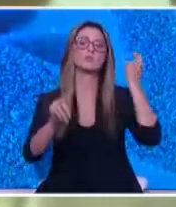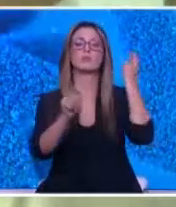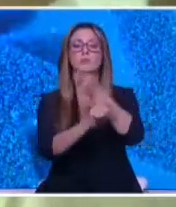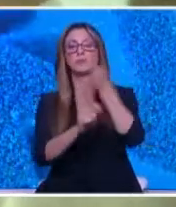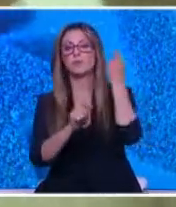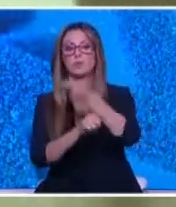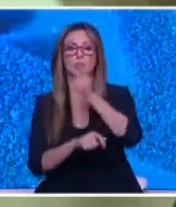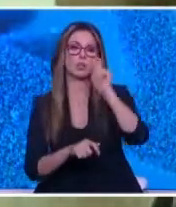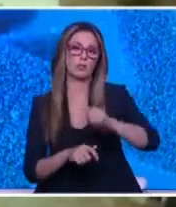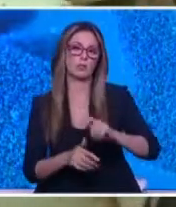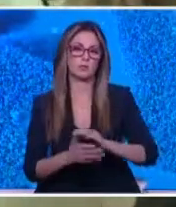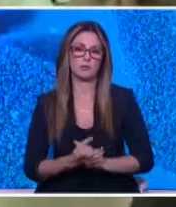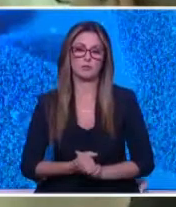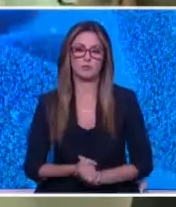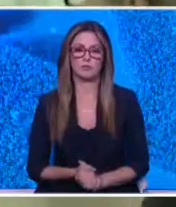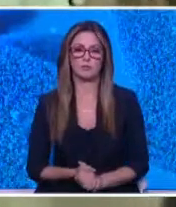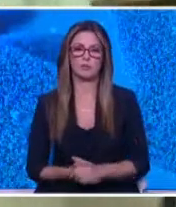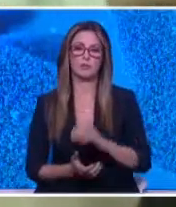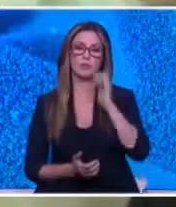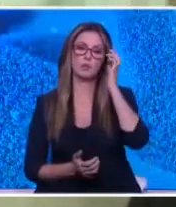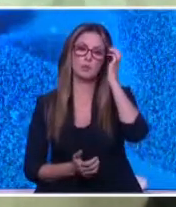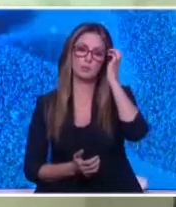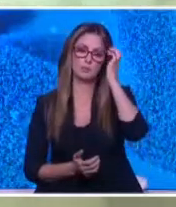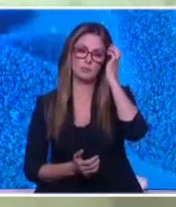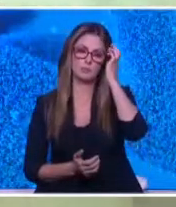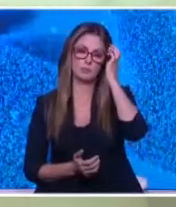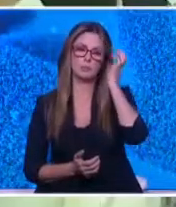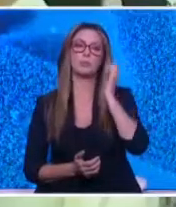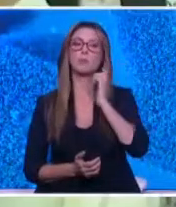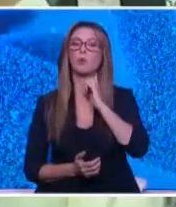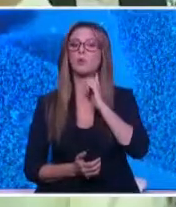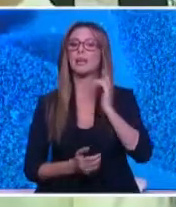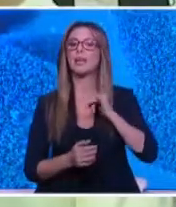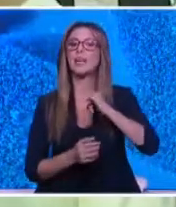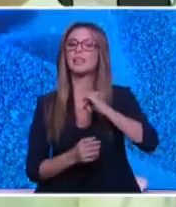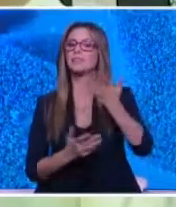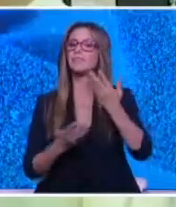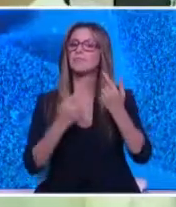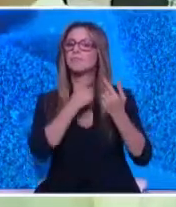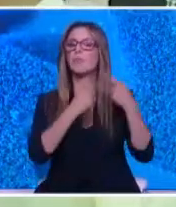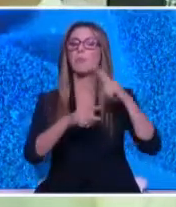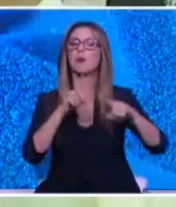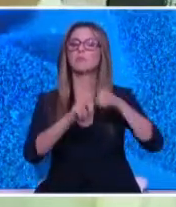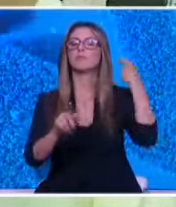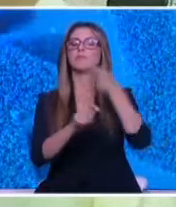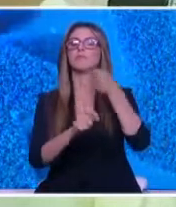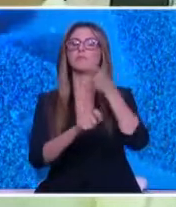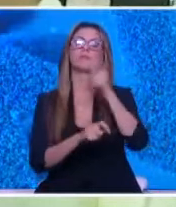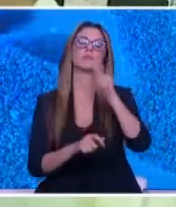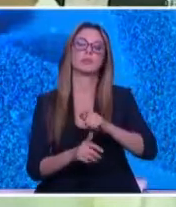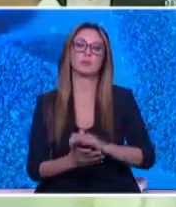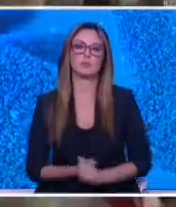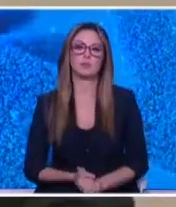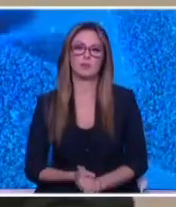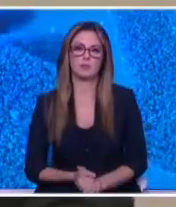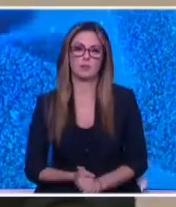sahneye fırlayan bir saldırgan tarafından boynuna yakın bir noktadan bıçaklandı ve şu anda da tedavisi devam ediyor.